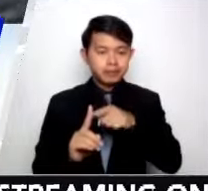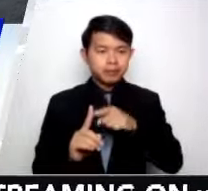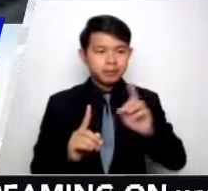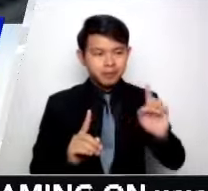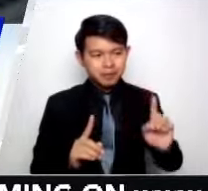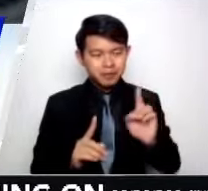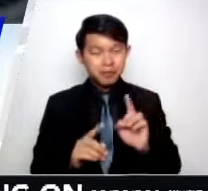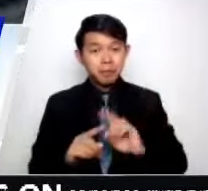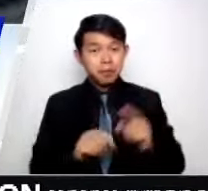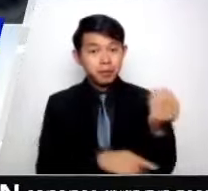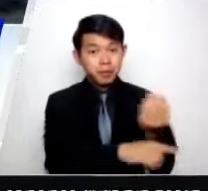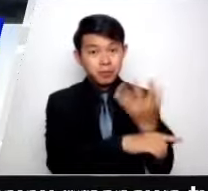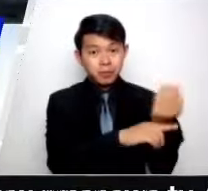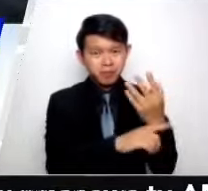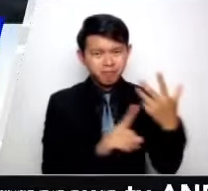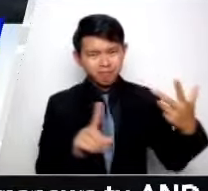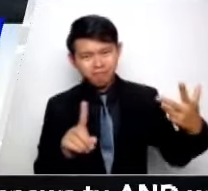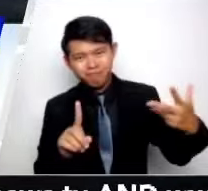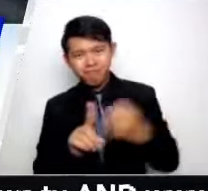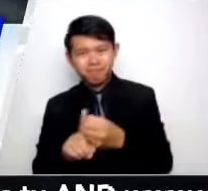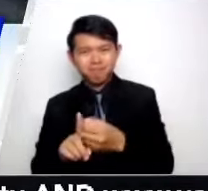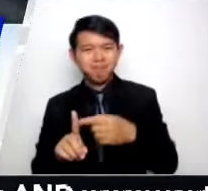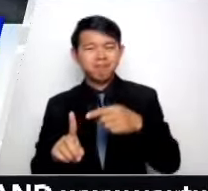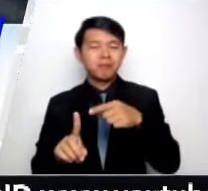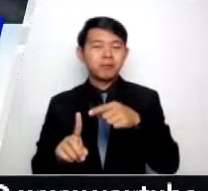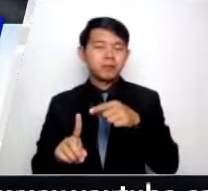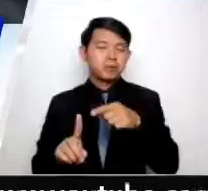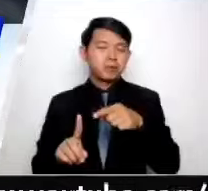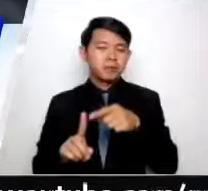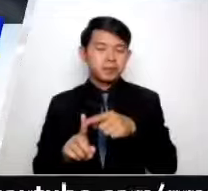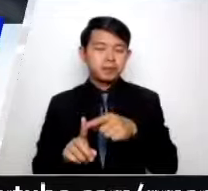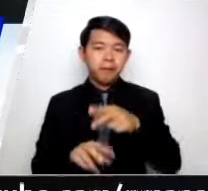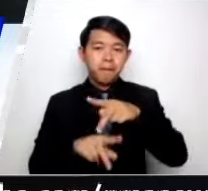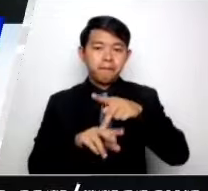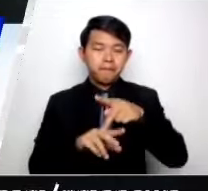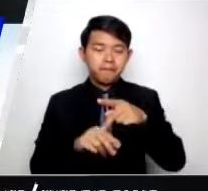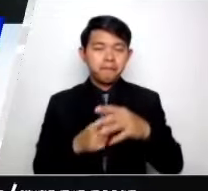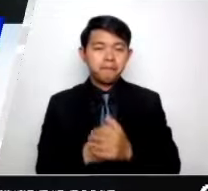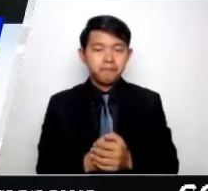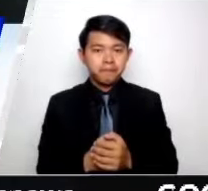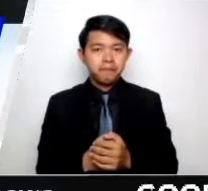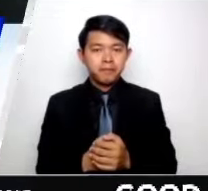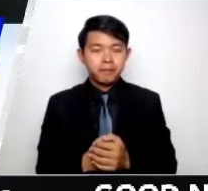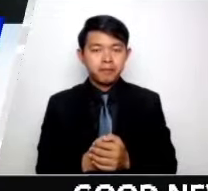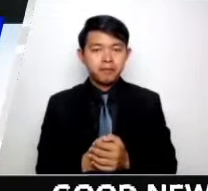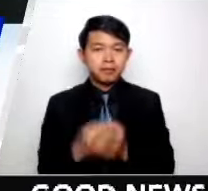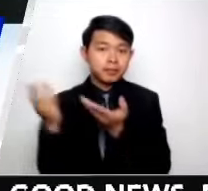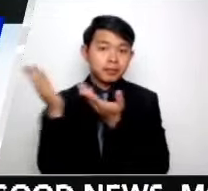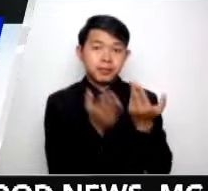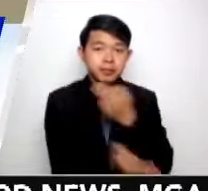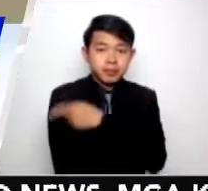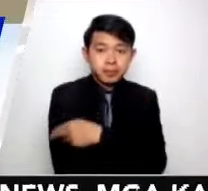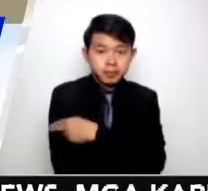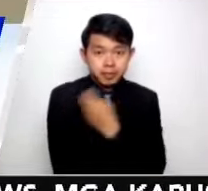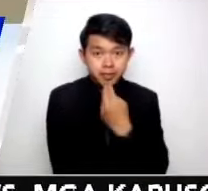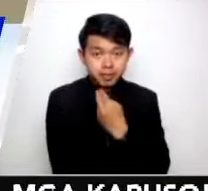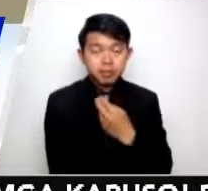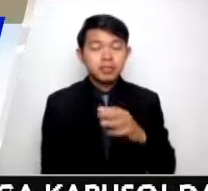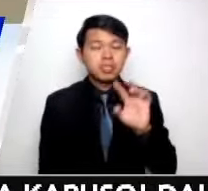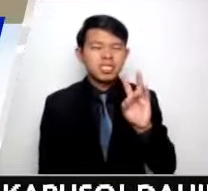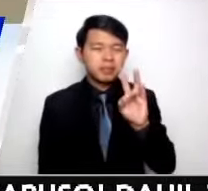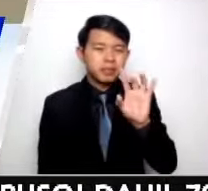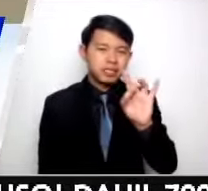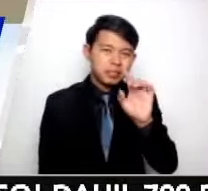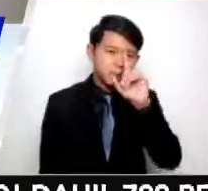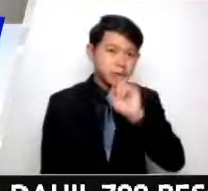ambulansya sa Santa Barbara, Pangasinan. Isinugod sa ospital ang 73 taong gulang na babae pero idineklarang dead